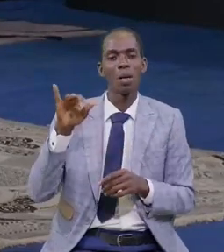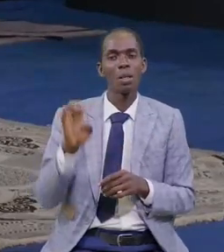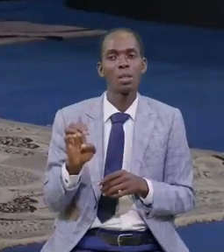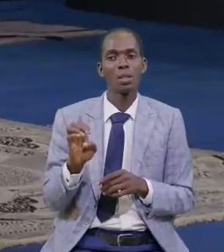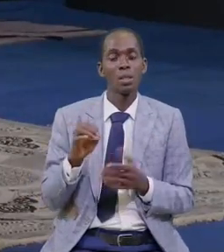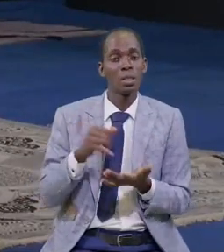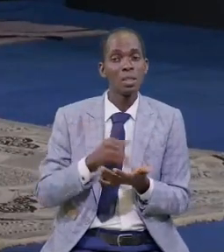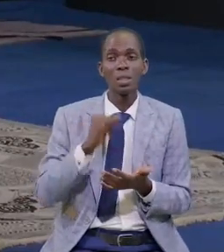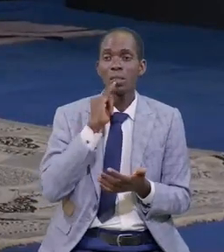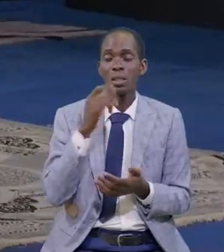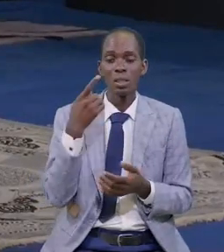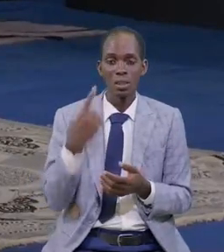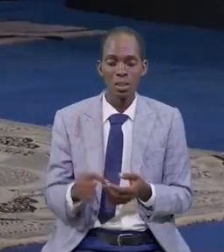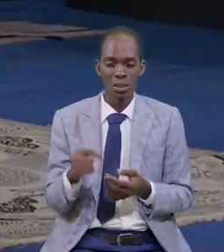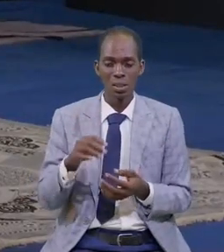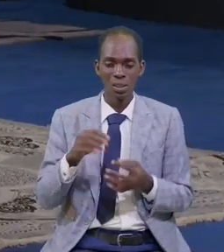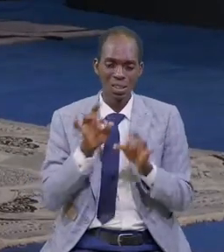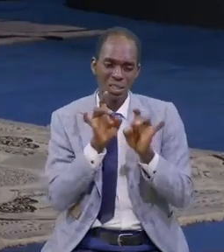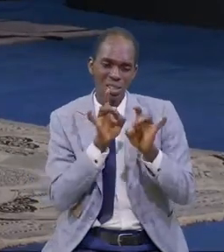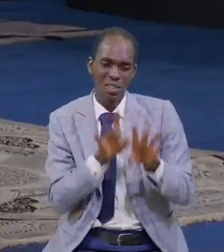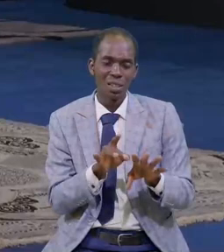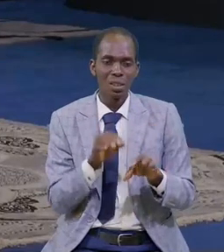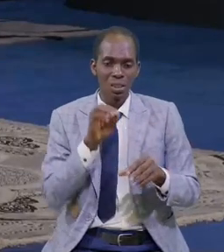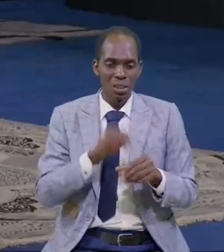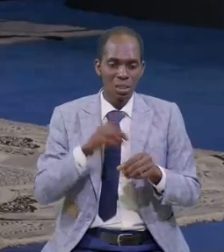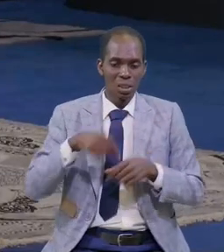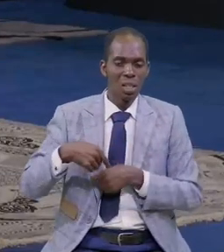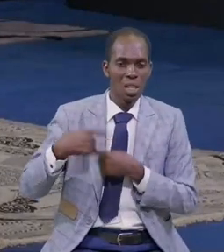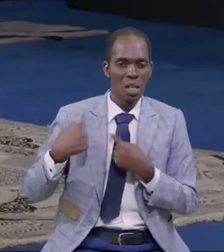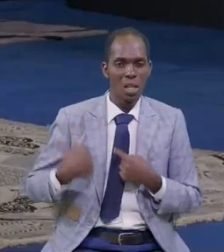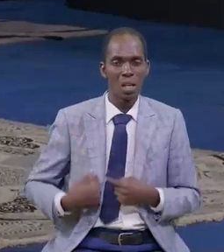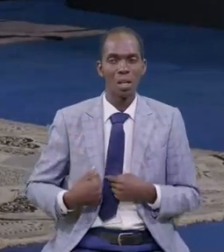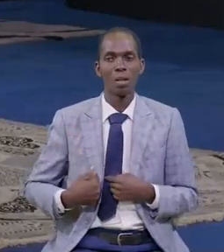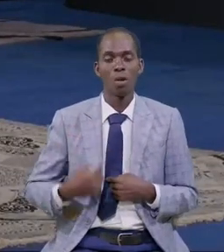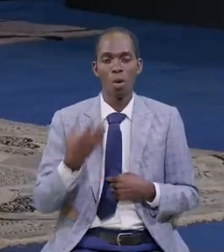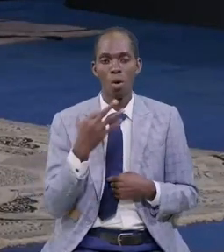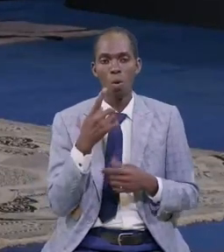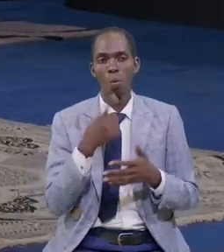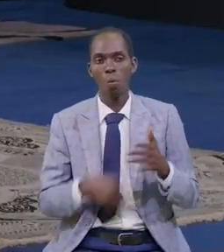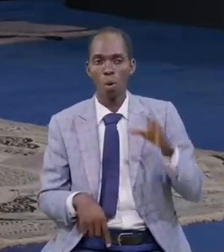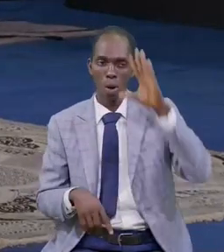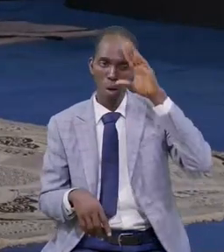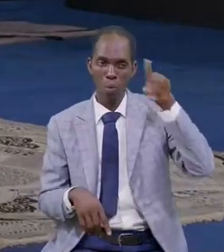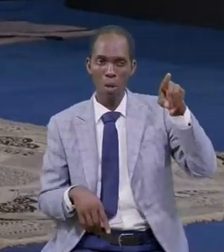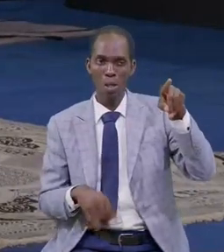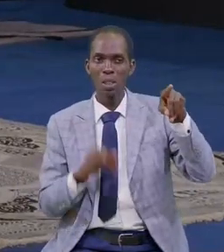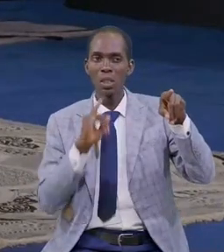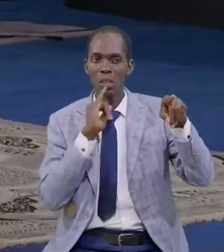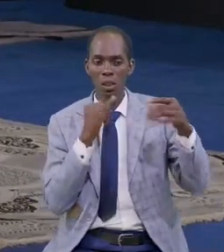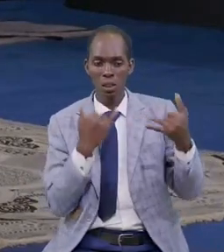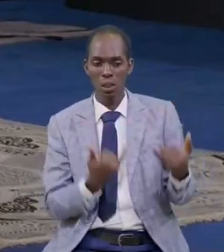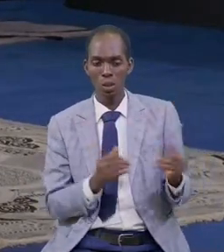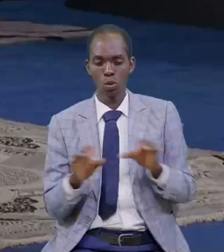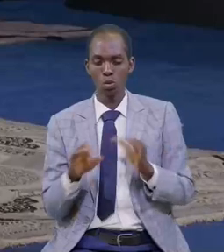c'est la haine l'imosité établie dans le cœur pour ce que quelqu'un